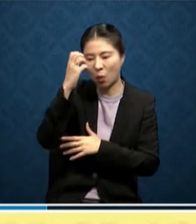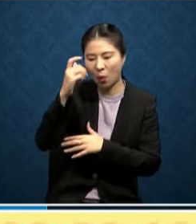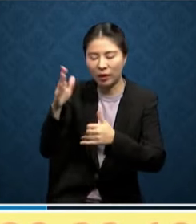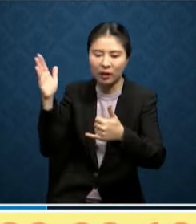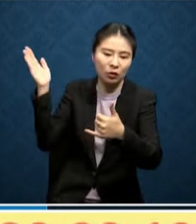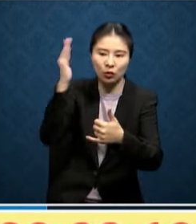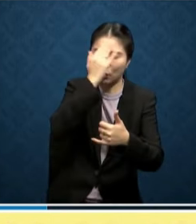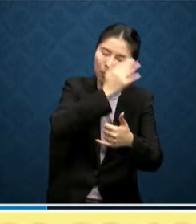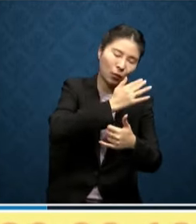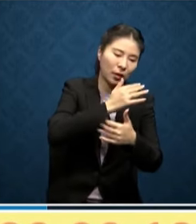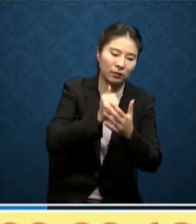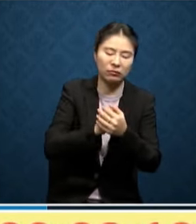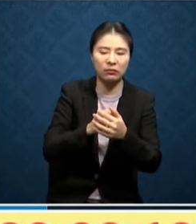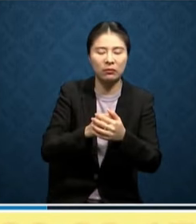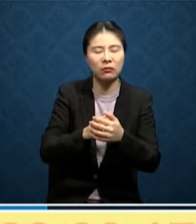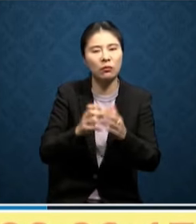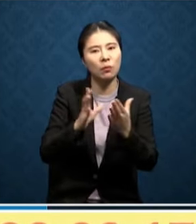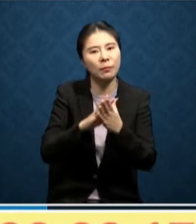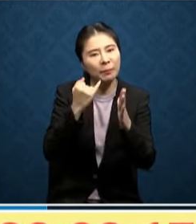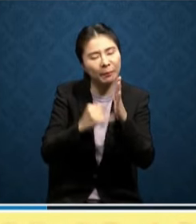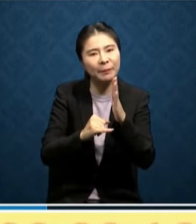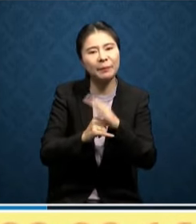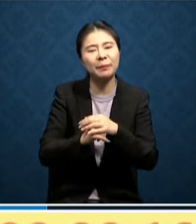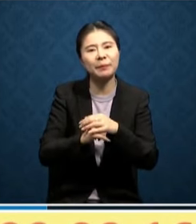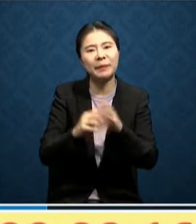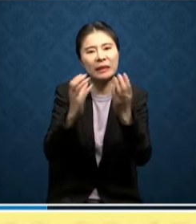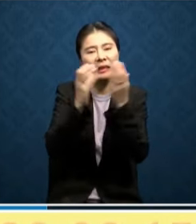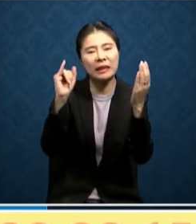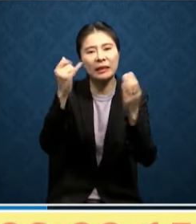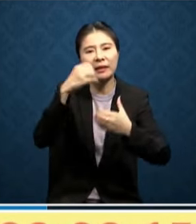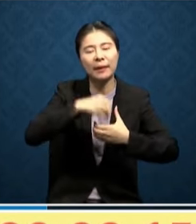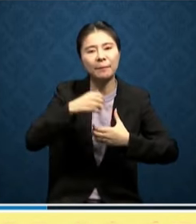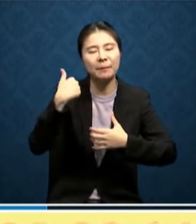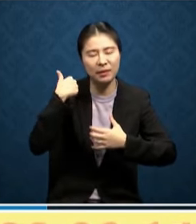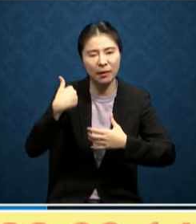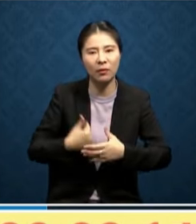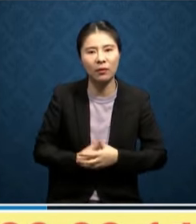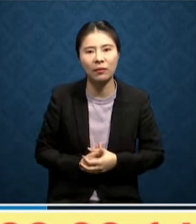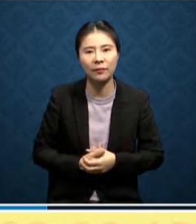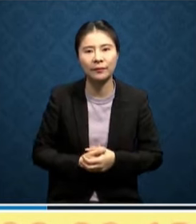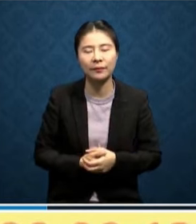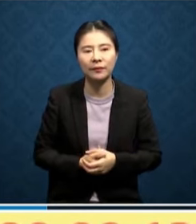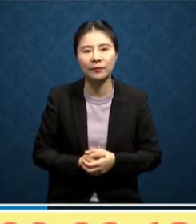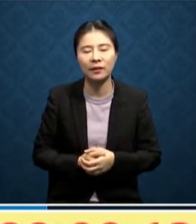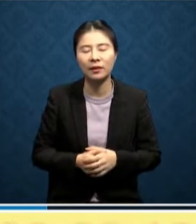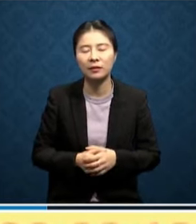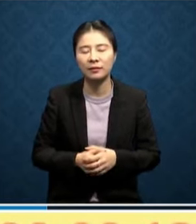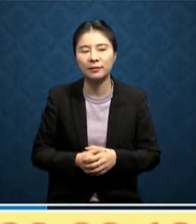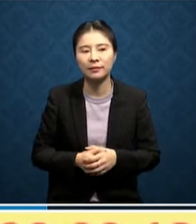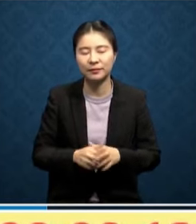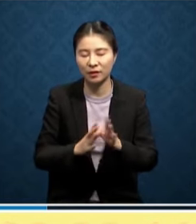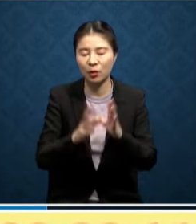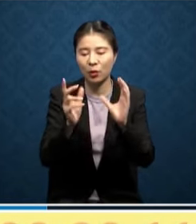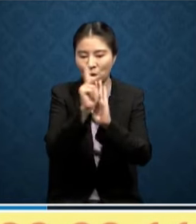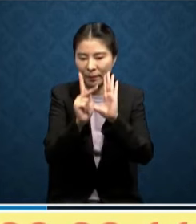ที่เอ่อละเมิดจริยธรรมเอ่อของสภาผู้จัราษฎรหรือไม่นะฮะแล้วอีกอีกประการนึงก็คือรัฐธรรมนูญมาตรา